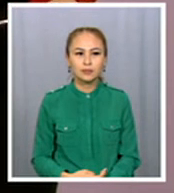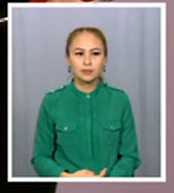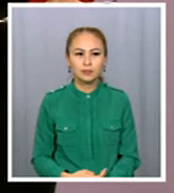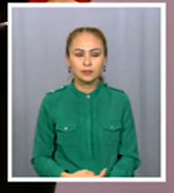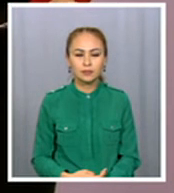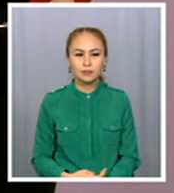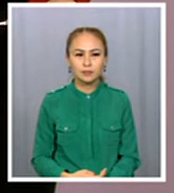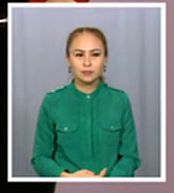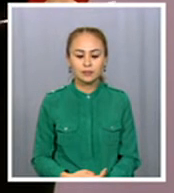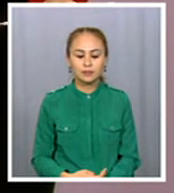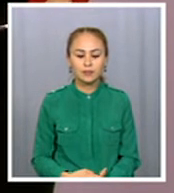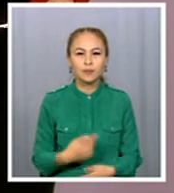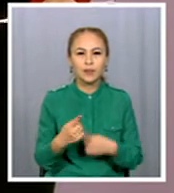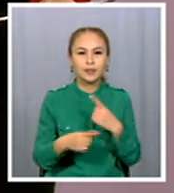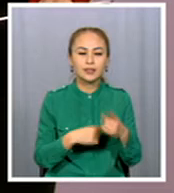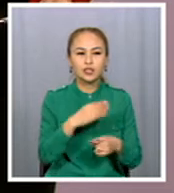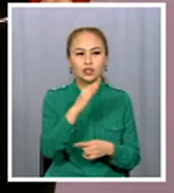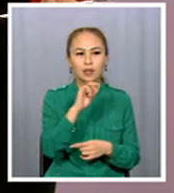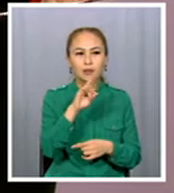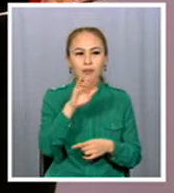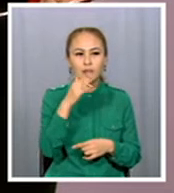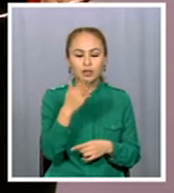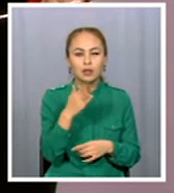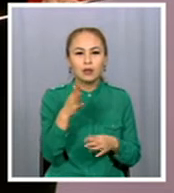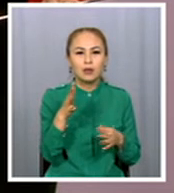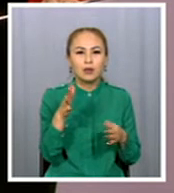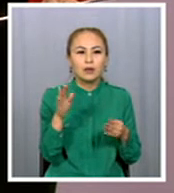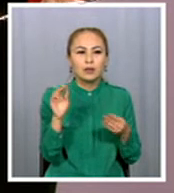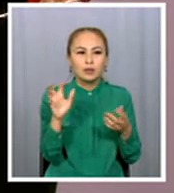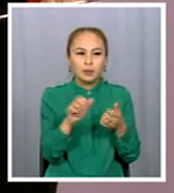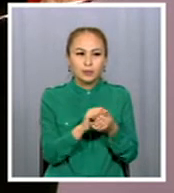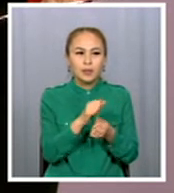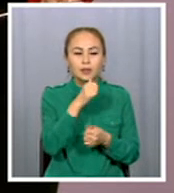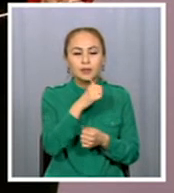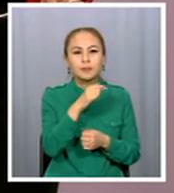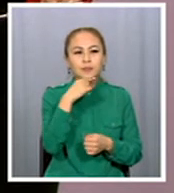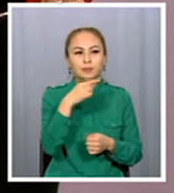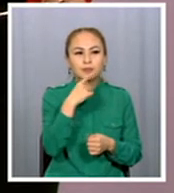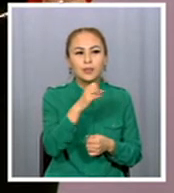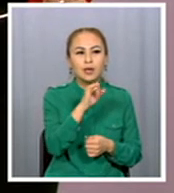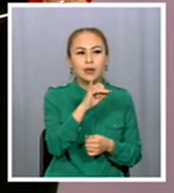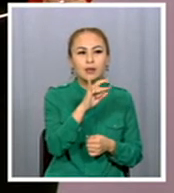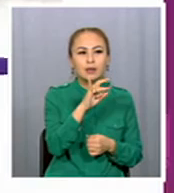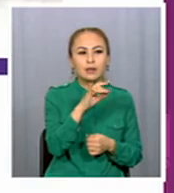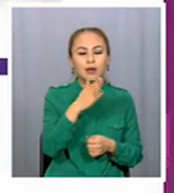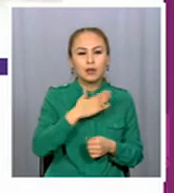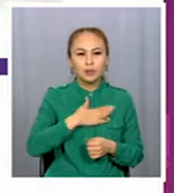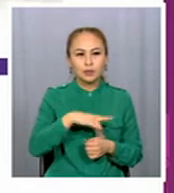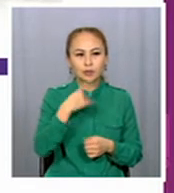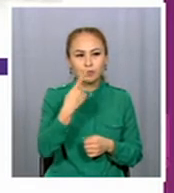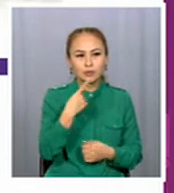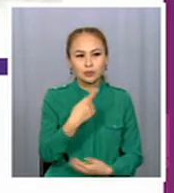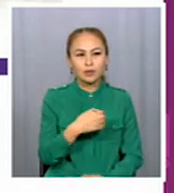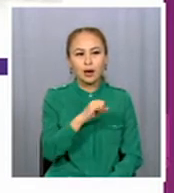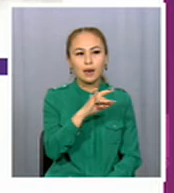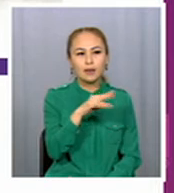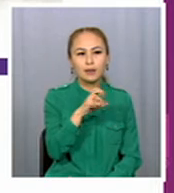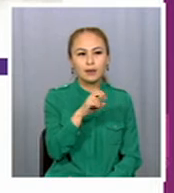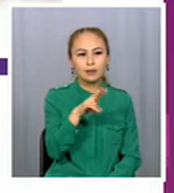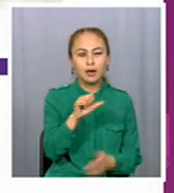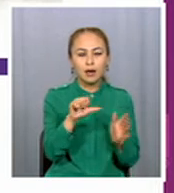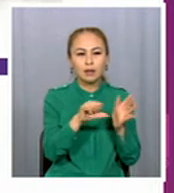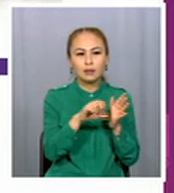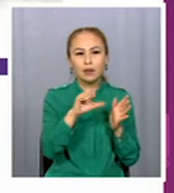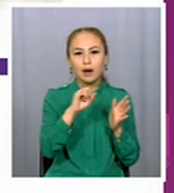Балалар, келесі жаңылтпашты жаңылмай айтып көріңдерші. Бірінші ақырын оқимын. Арқада 6 арқар